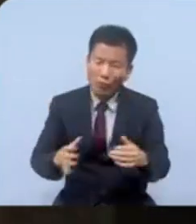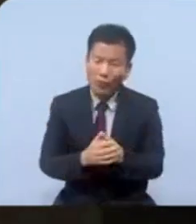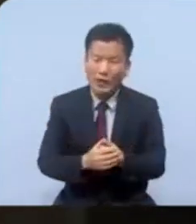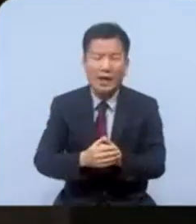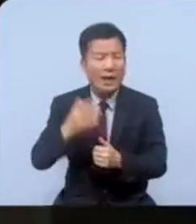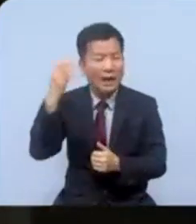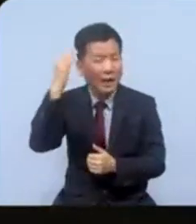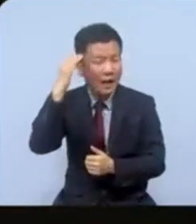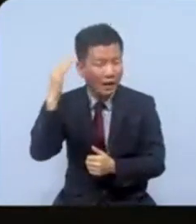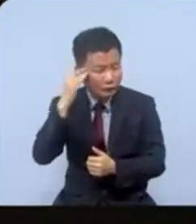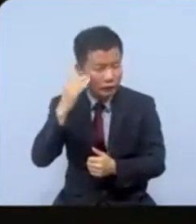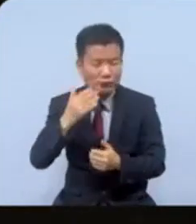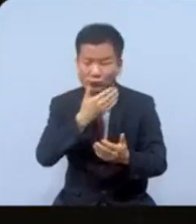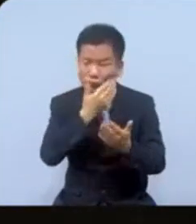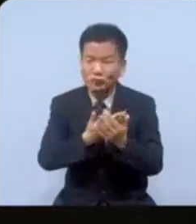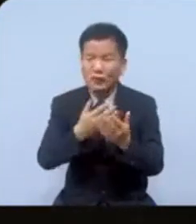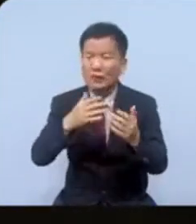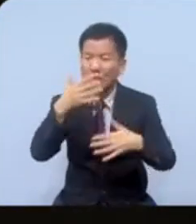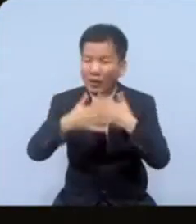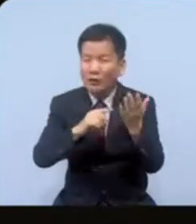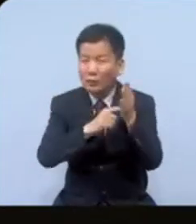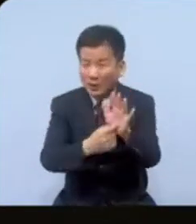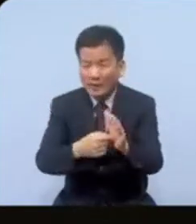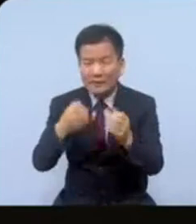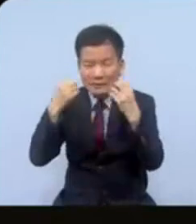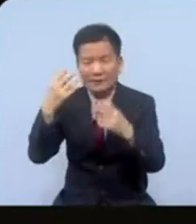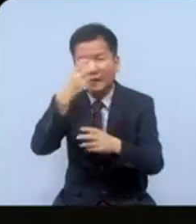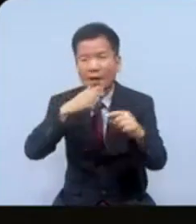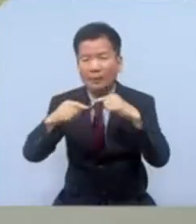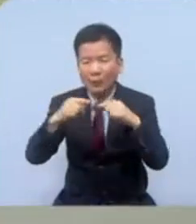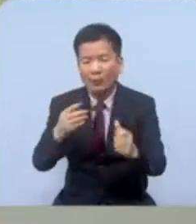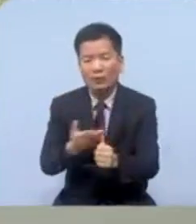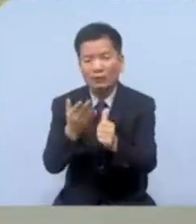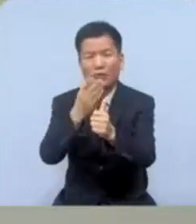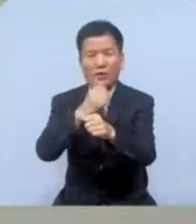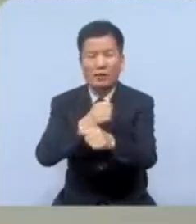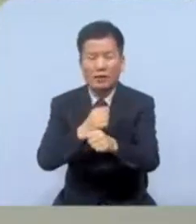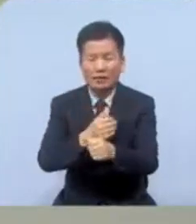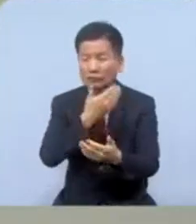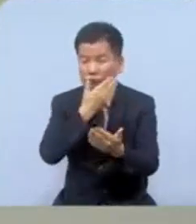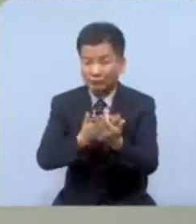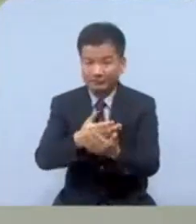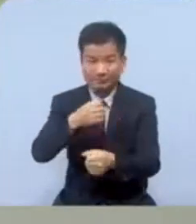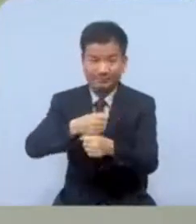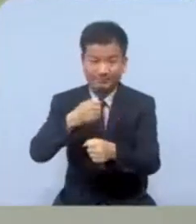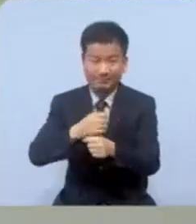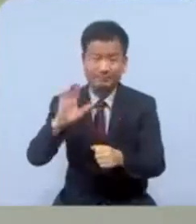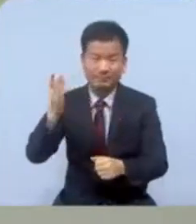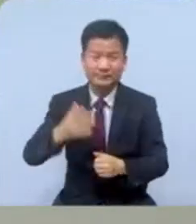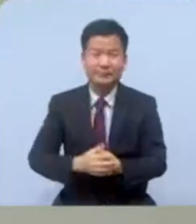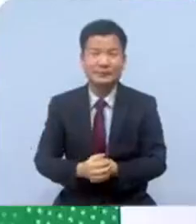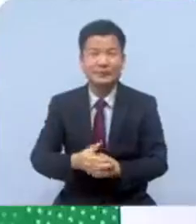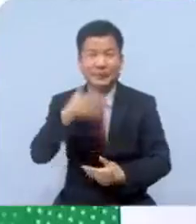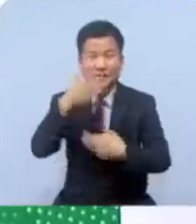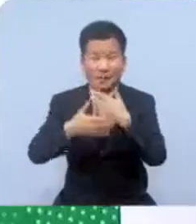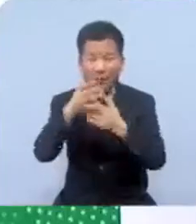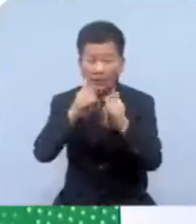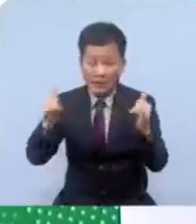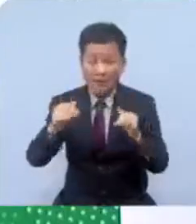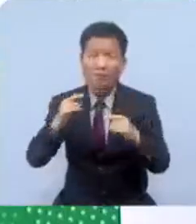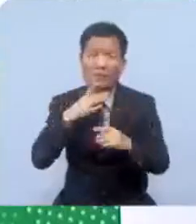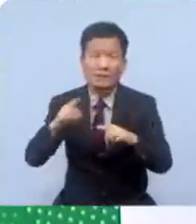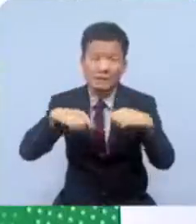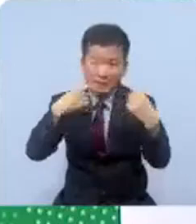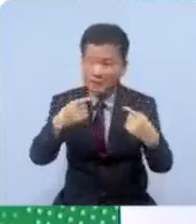같은 국내외 작품을 소개하고 신인감독을 발굴하면서 영상 문화도시에 기반을 닦아왔습니다 영화인들만 참여하는